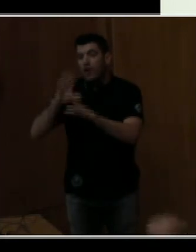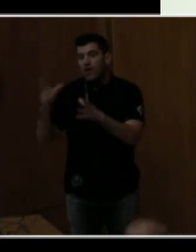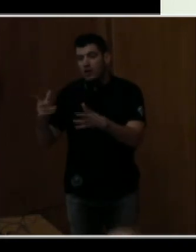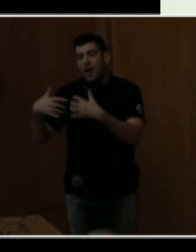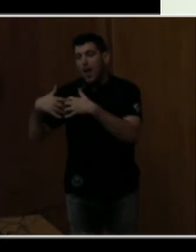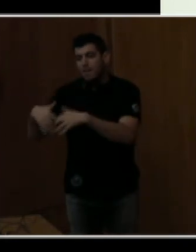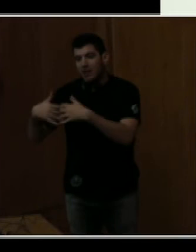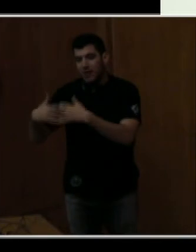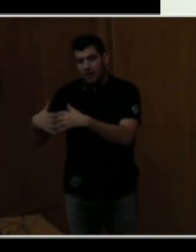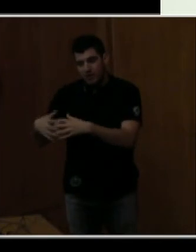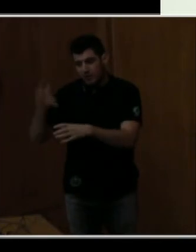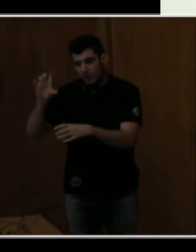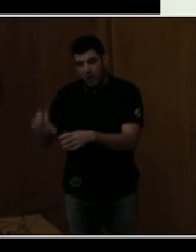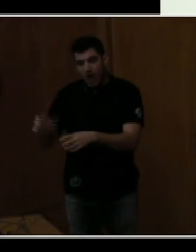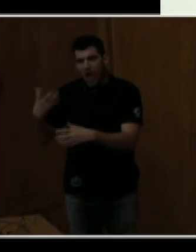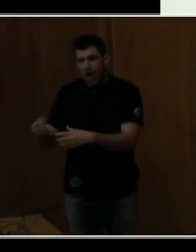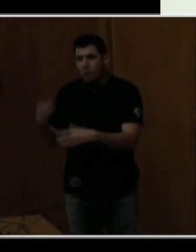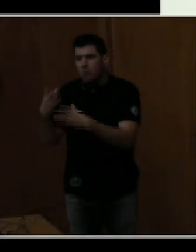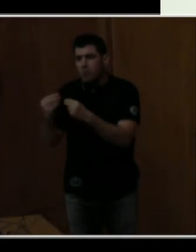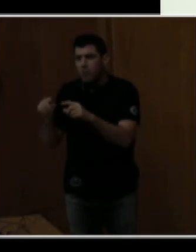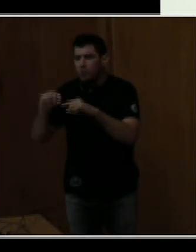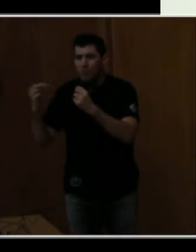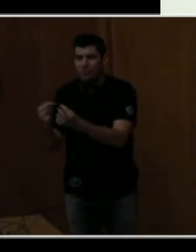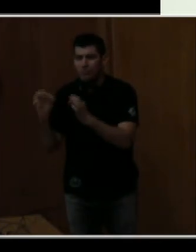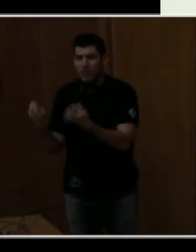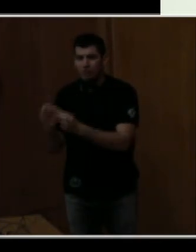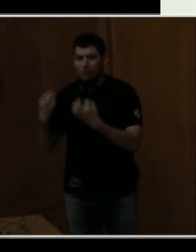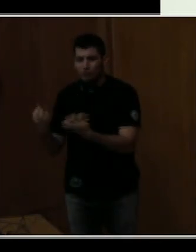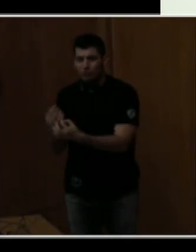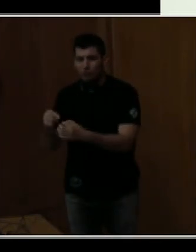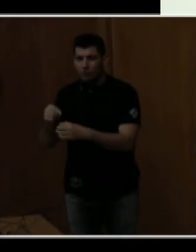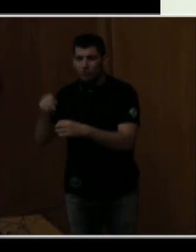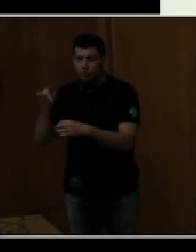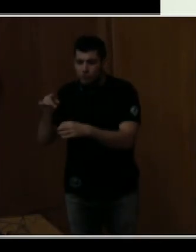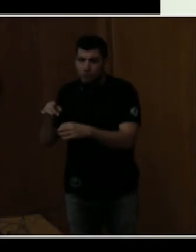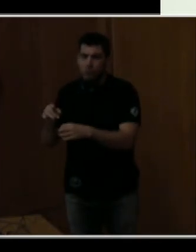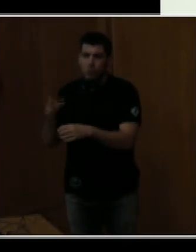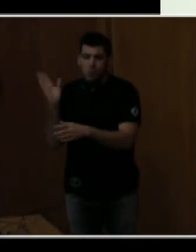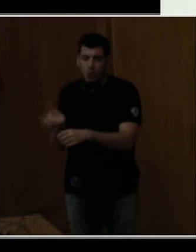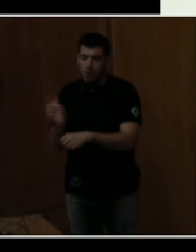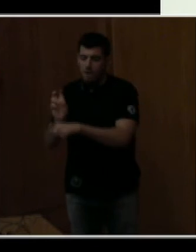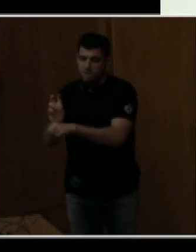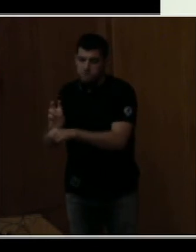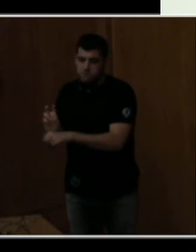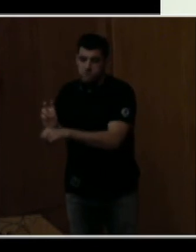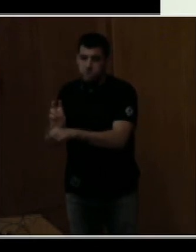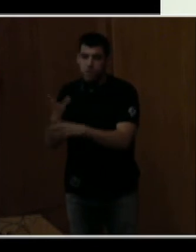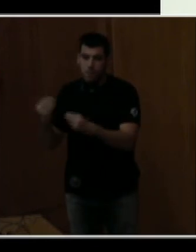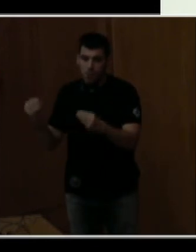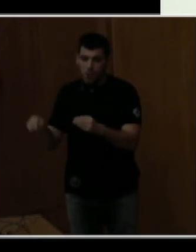πλέον, ας πούμε, πολυπύρηνους επεξεργαστές με πάρα πολλούς πυρήνες που παράγουν ένα τεράστιο όγκο δεδομένων που είναι αδύνατο να το